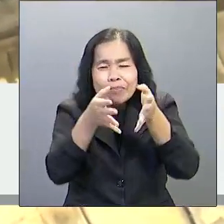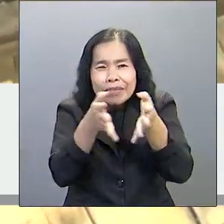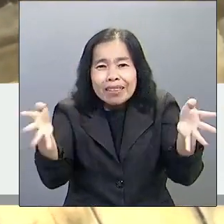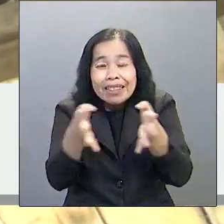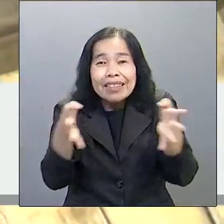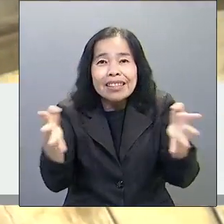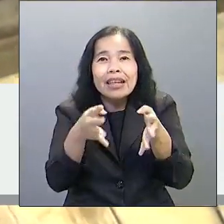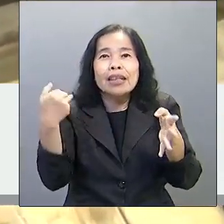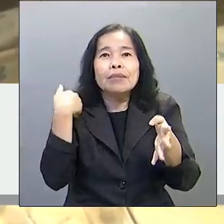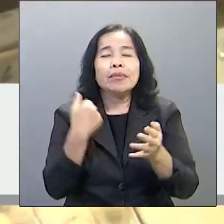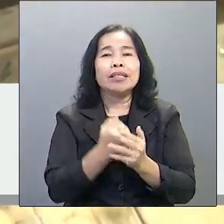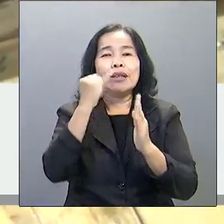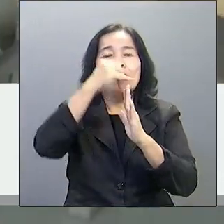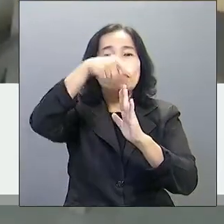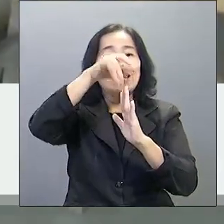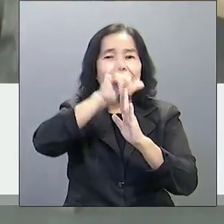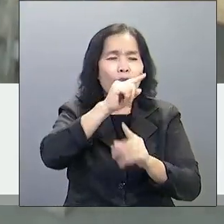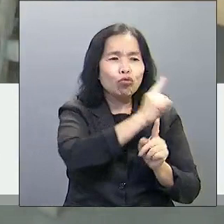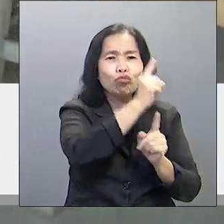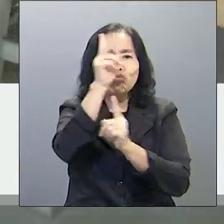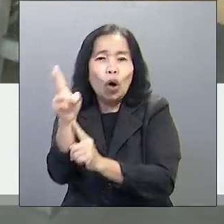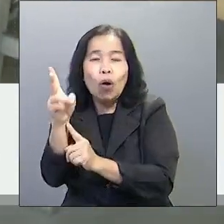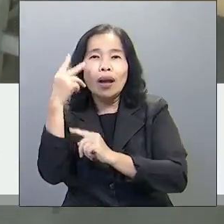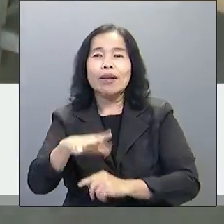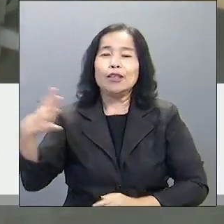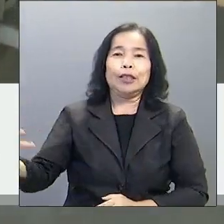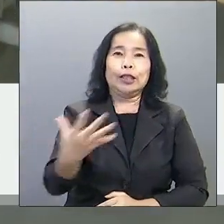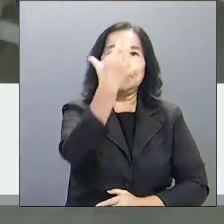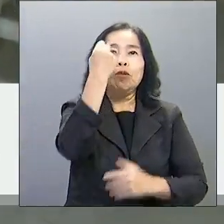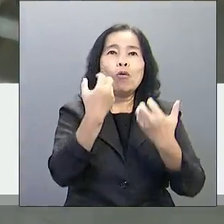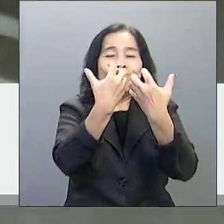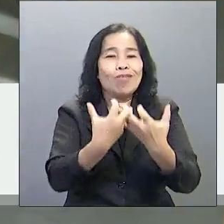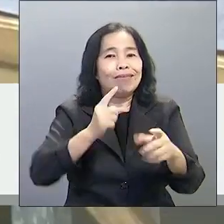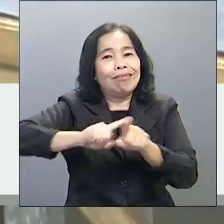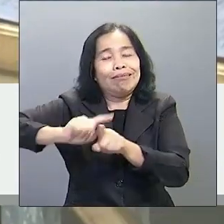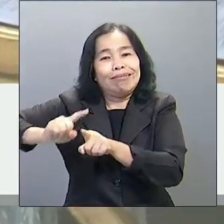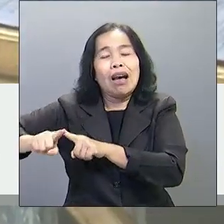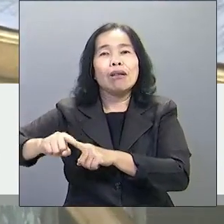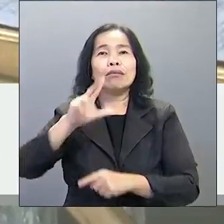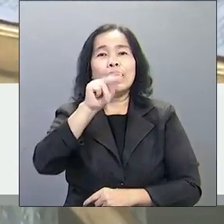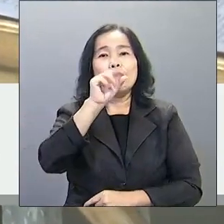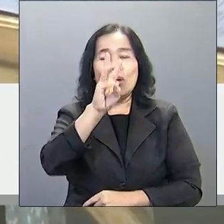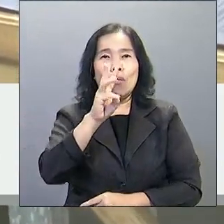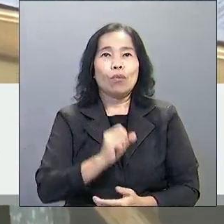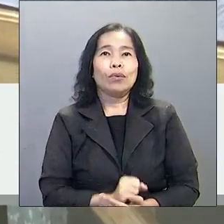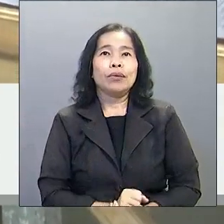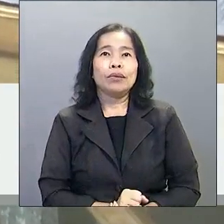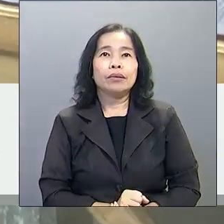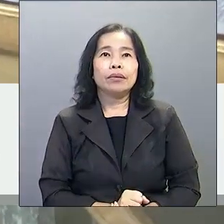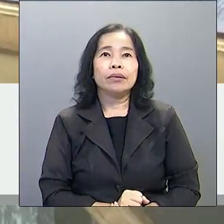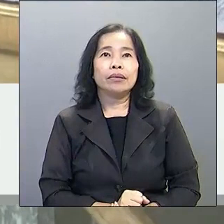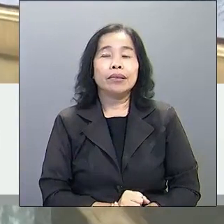8ตำบลแม่กาอำเภอเมืองพะเยาซึ่งสามารถตรวจยึดเครื่องขุดเหรียญบิตคอยจำนวน36เครื่องค่ะโดยจุดดังกล่